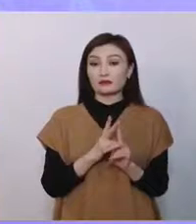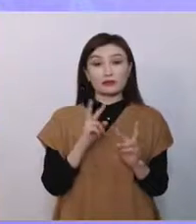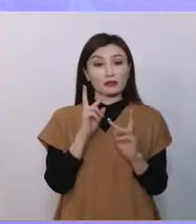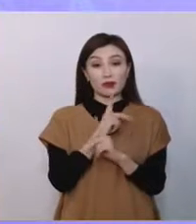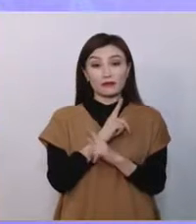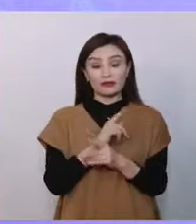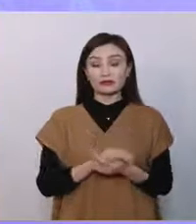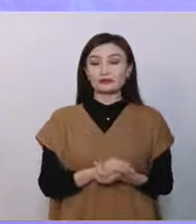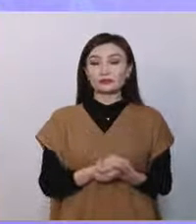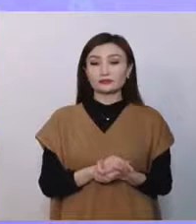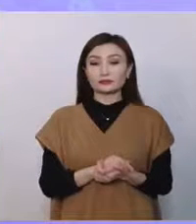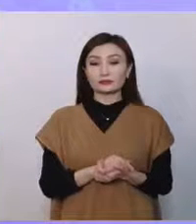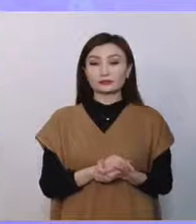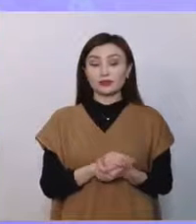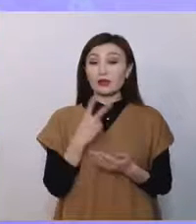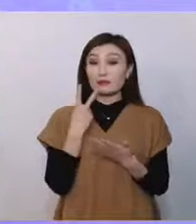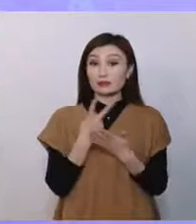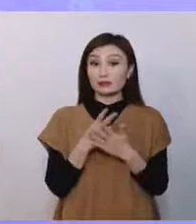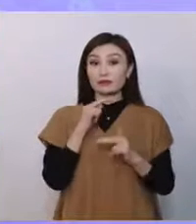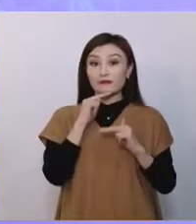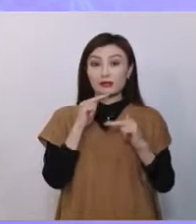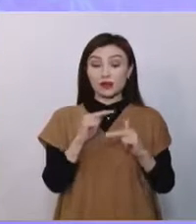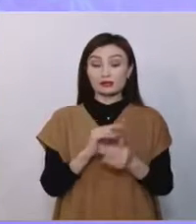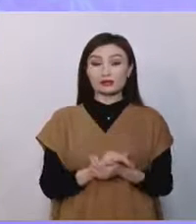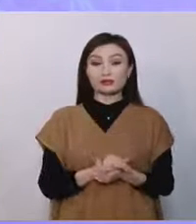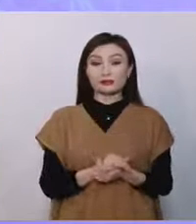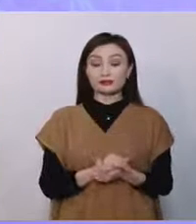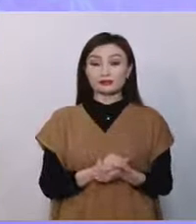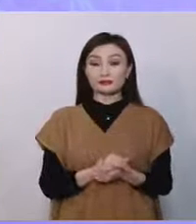неправильно посмотрите внимательно